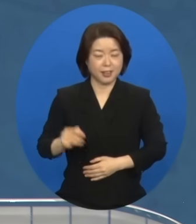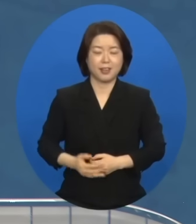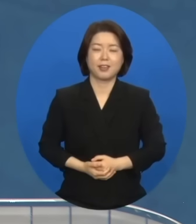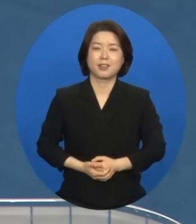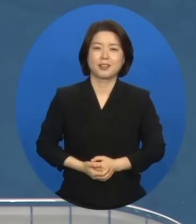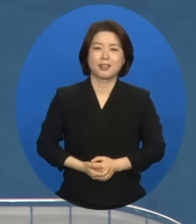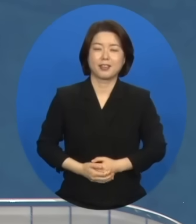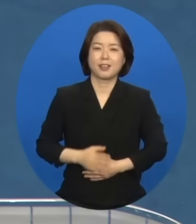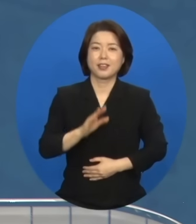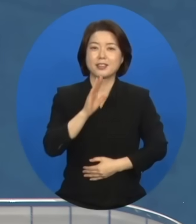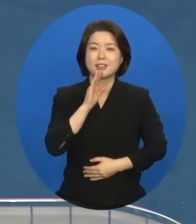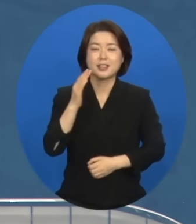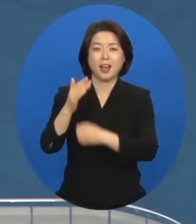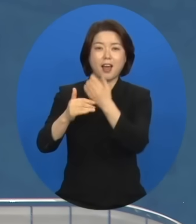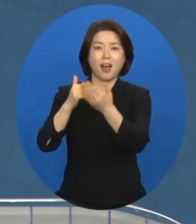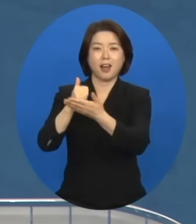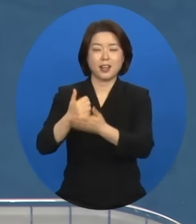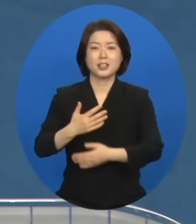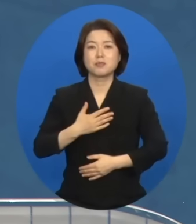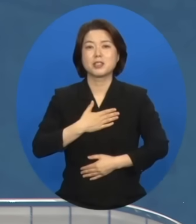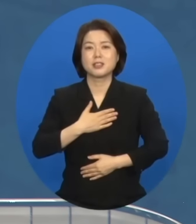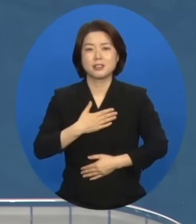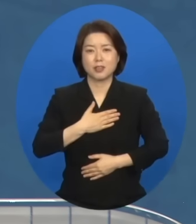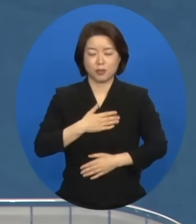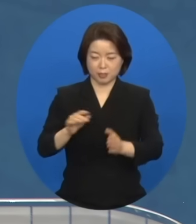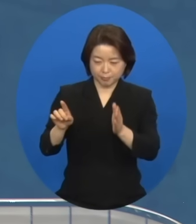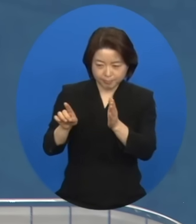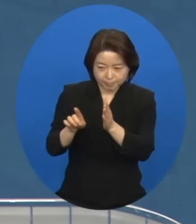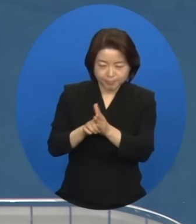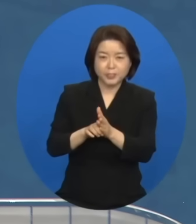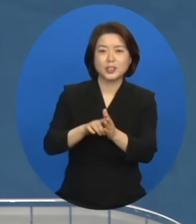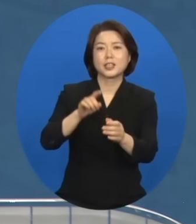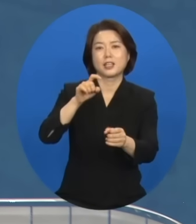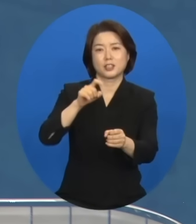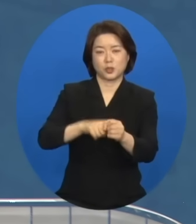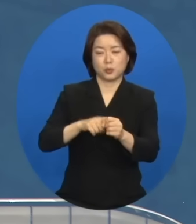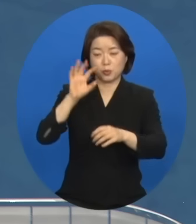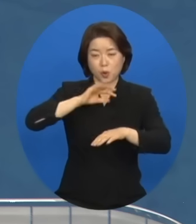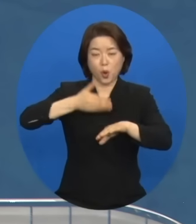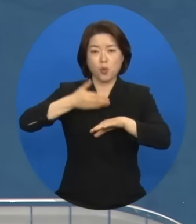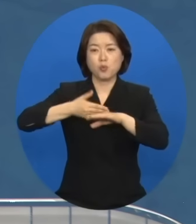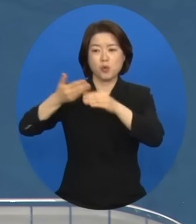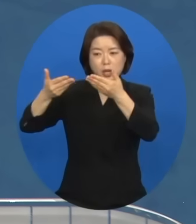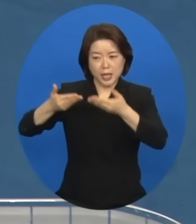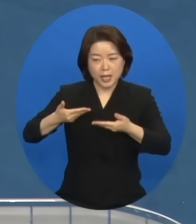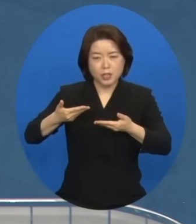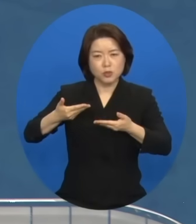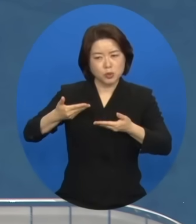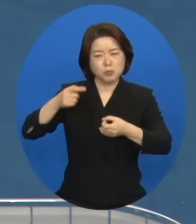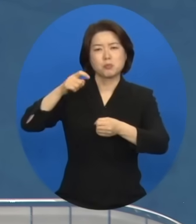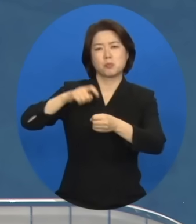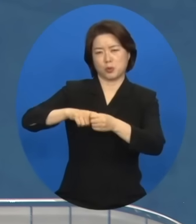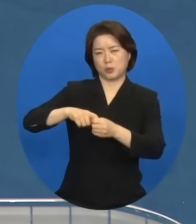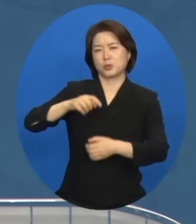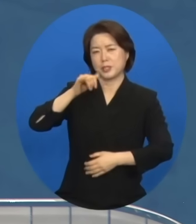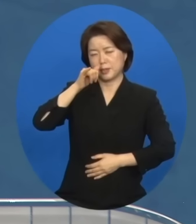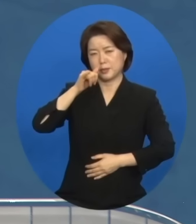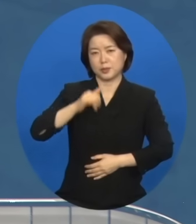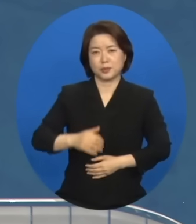사실은 하나님께서 저를 신앙적으로 훈련하셔야 될 이유였습니다.